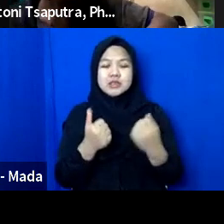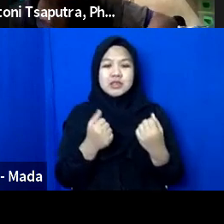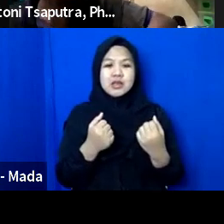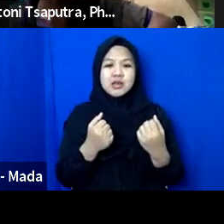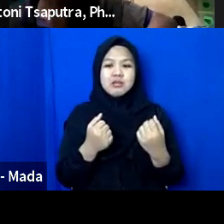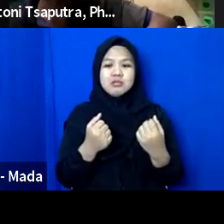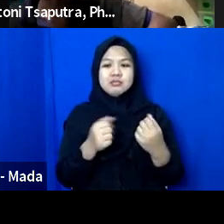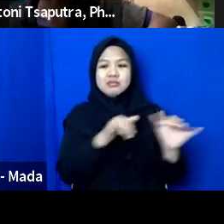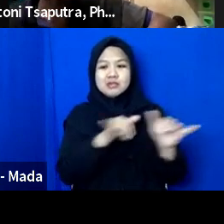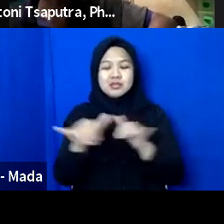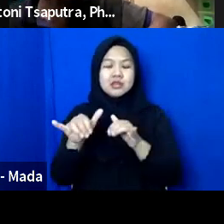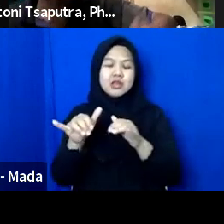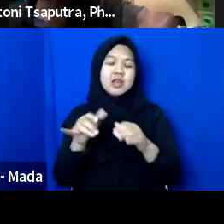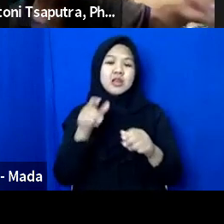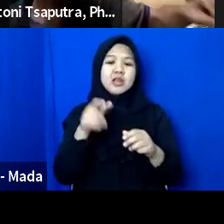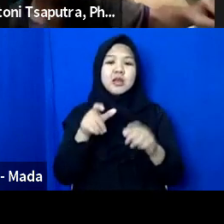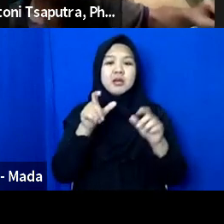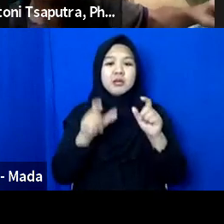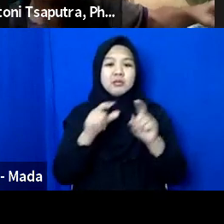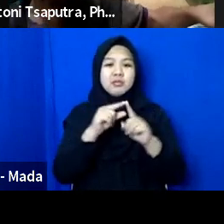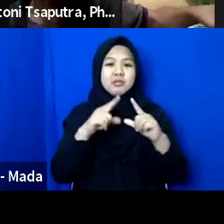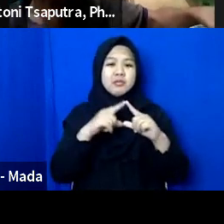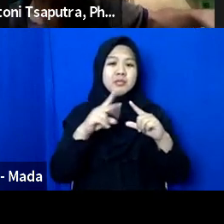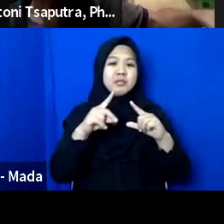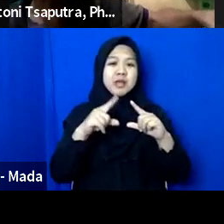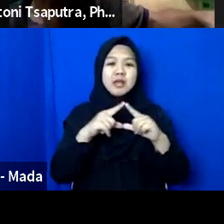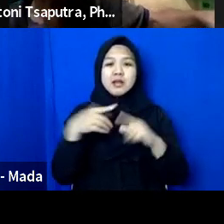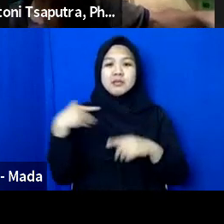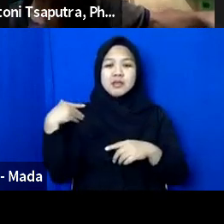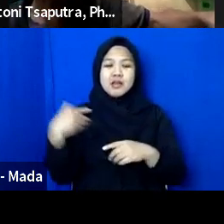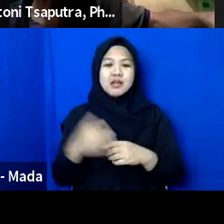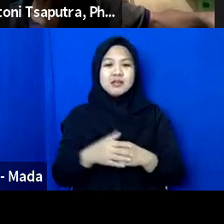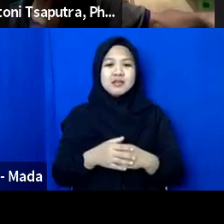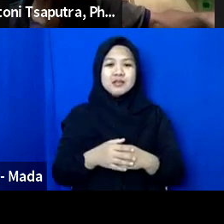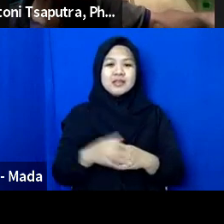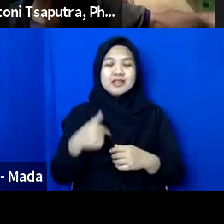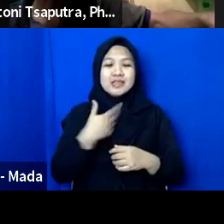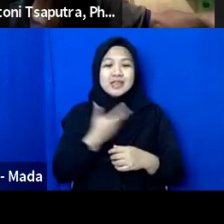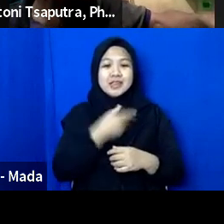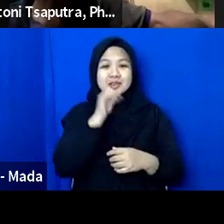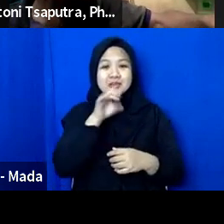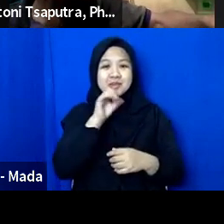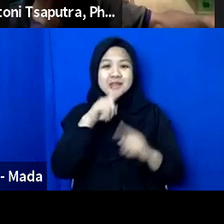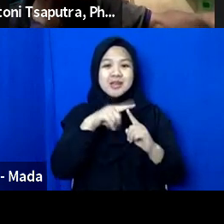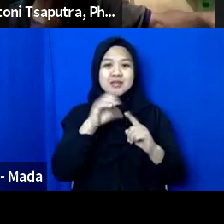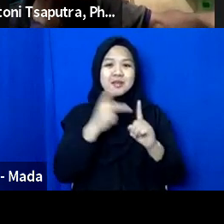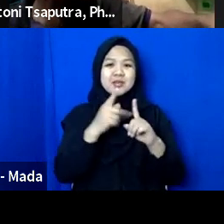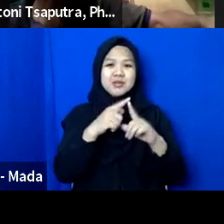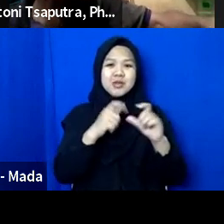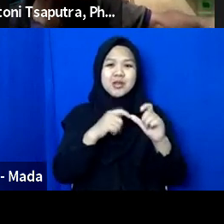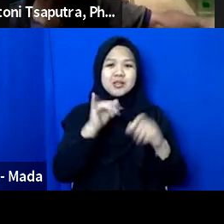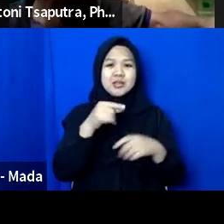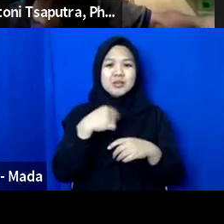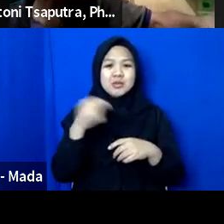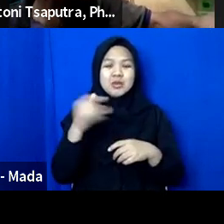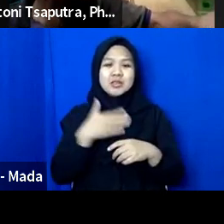Oh antara para pihak itu sih dan dan dan satu lagi yaitu tadi atas pengen petani utama Pa hat Aduh Betul sekali